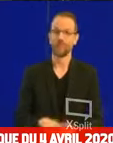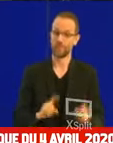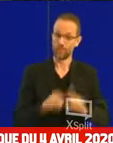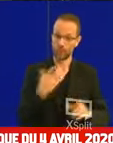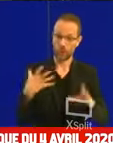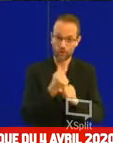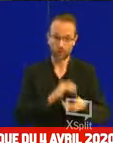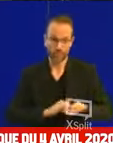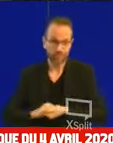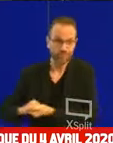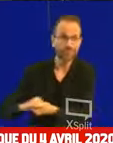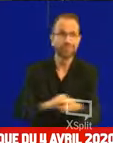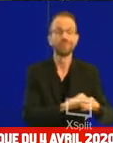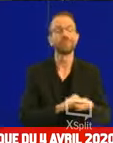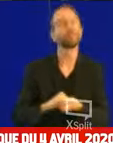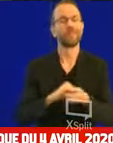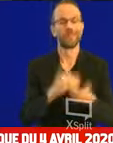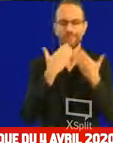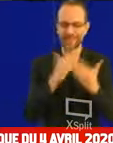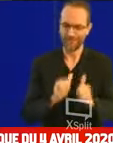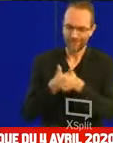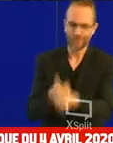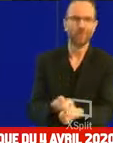pour deux mondiaux